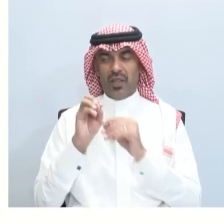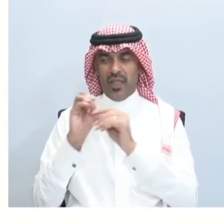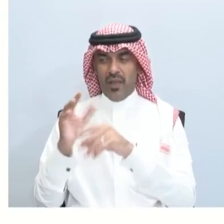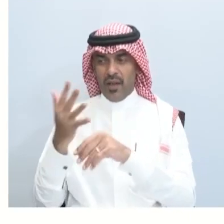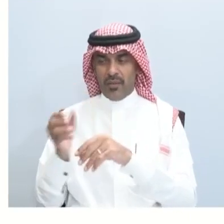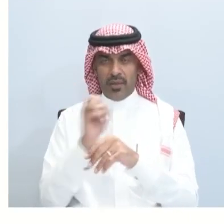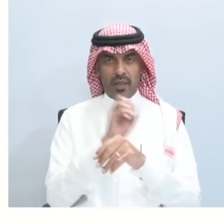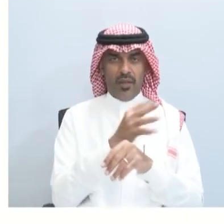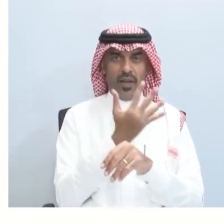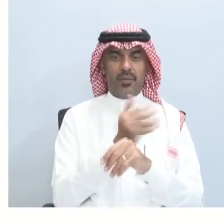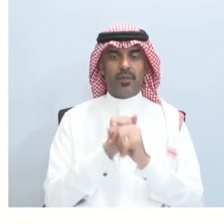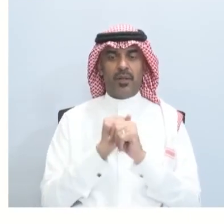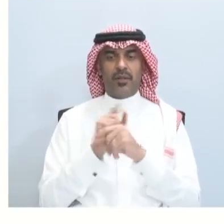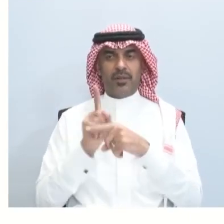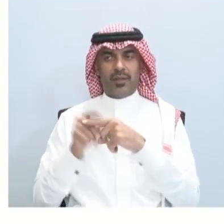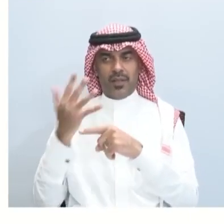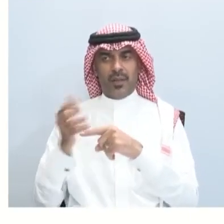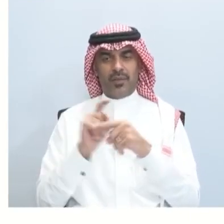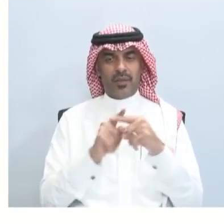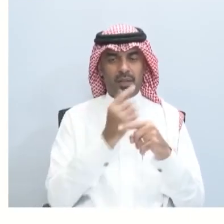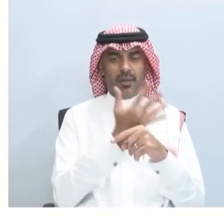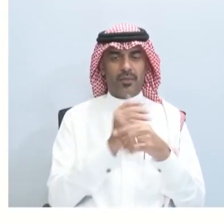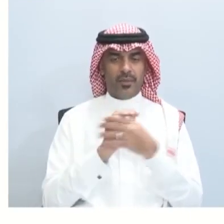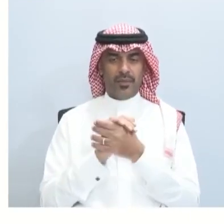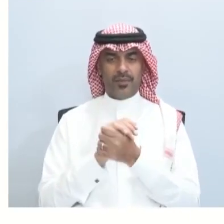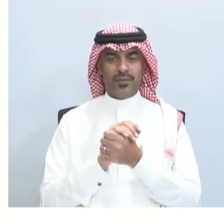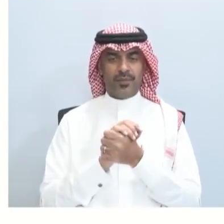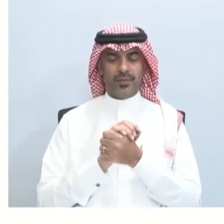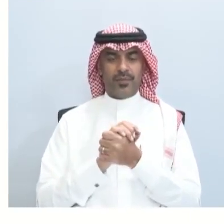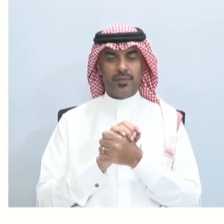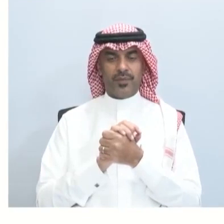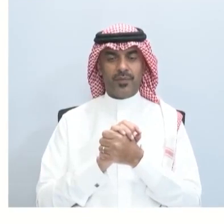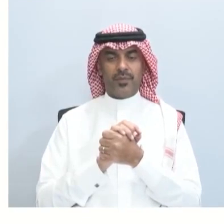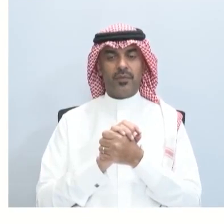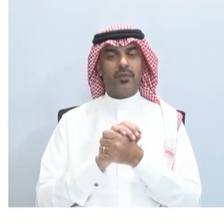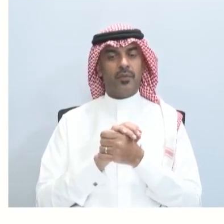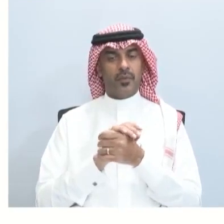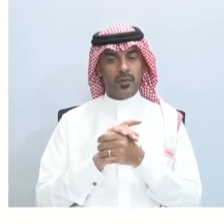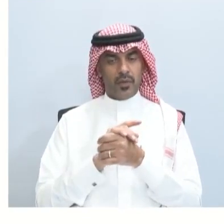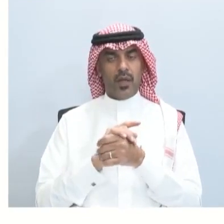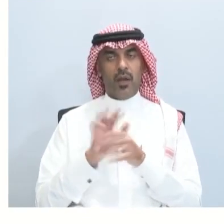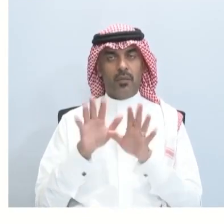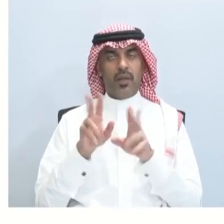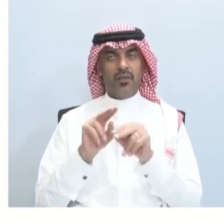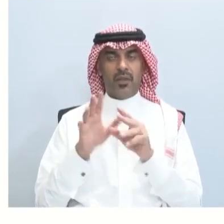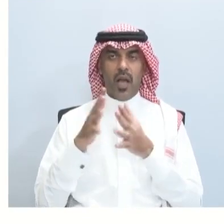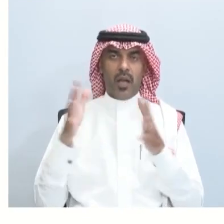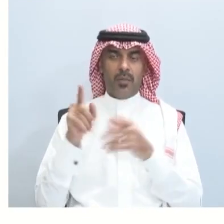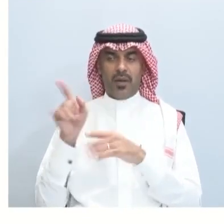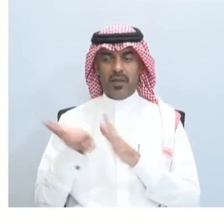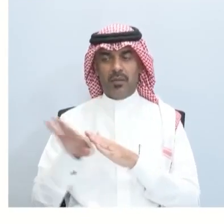الى الطرفين اثنان زائد خمسه هل هي اكبر من سالب ثلاثه زائد خمسه نعم اثنان زائد خمسه سبعه